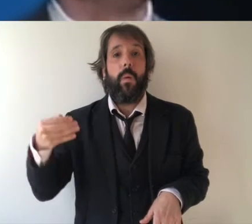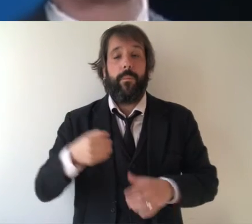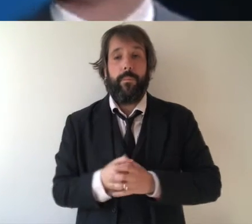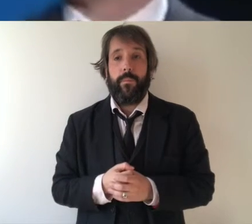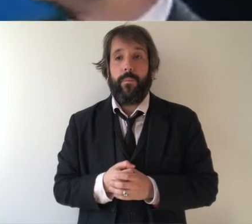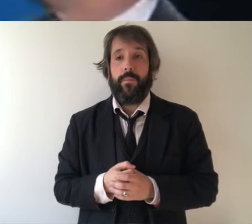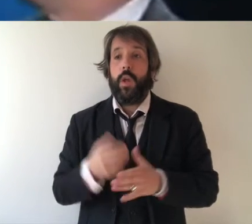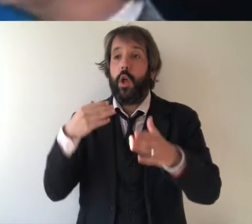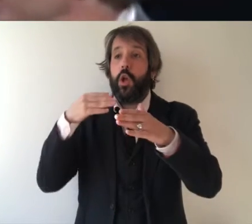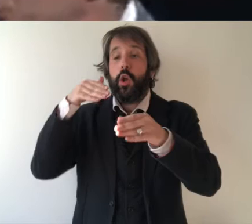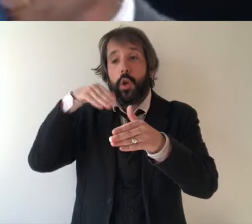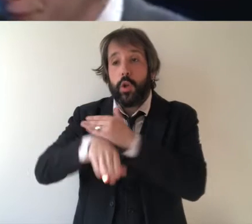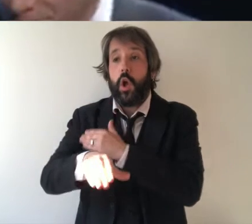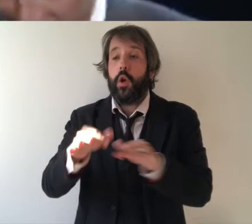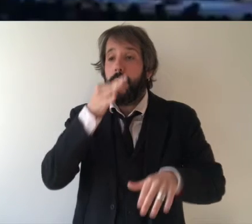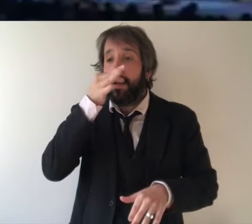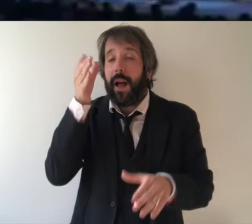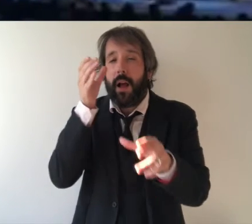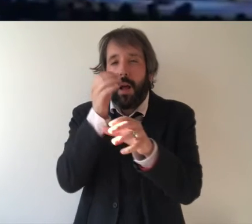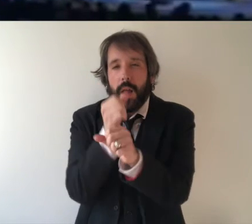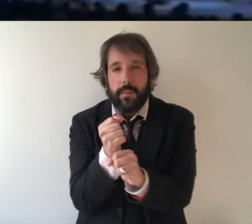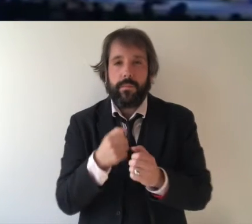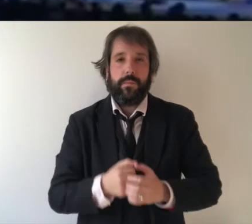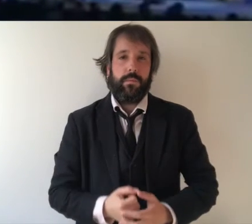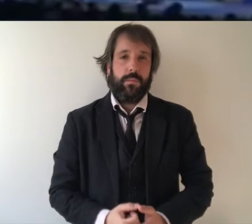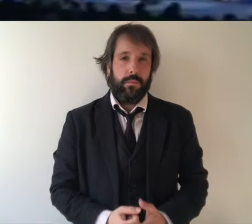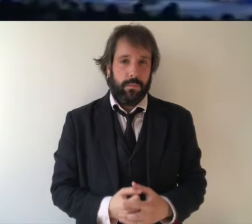Mao. « Dans une étable obscure ».